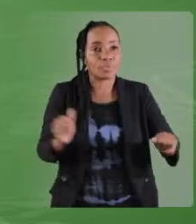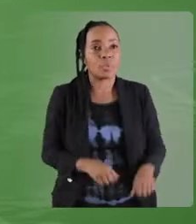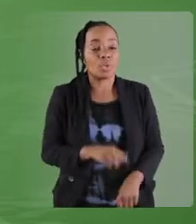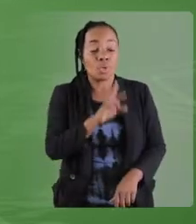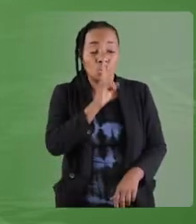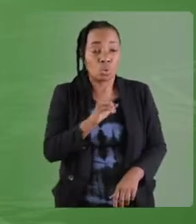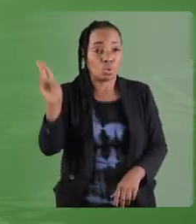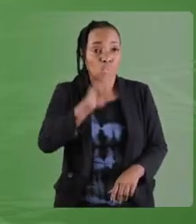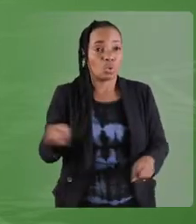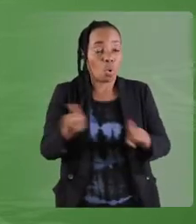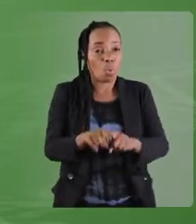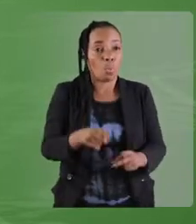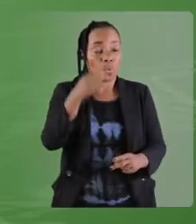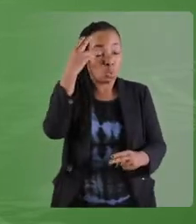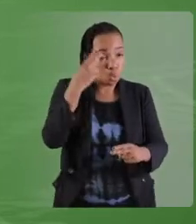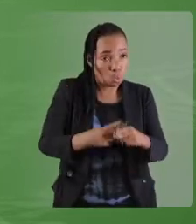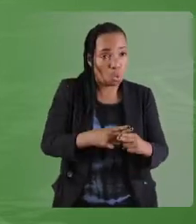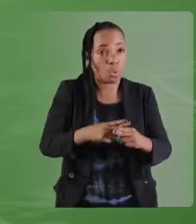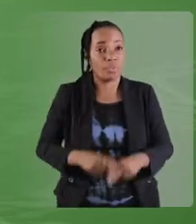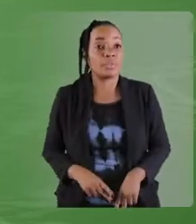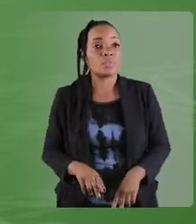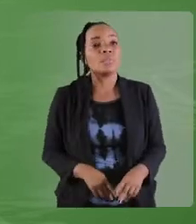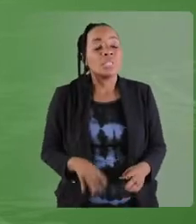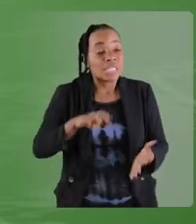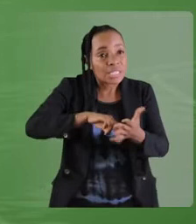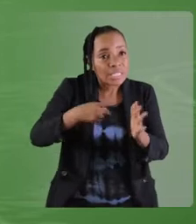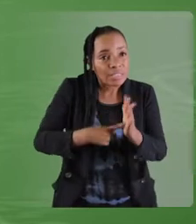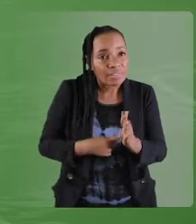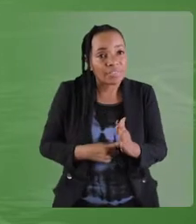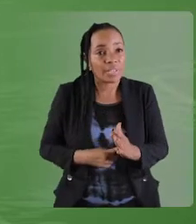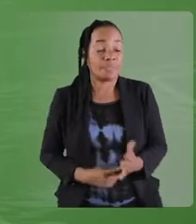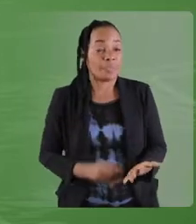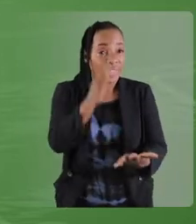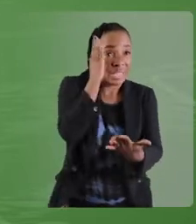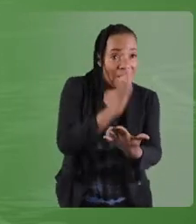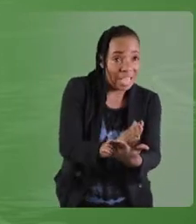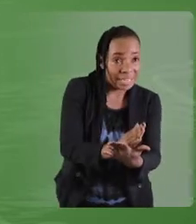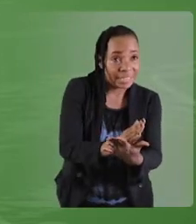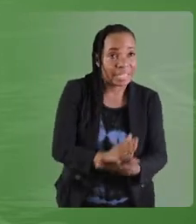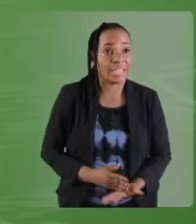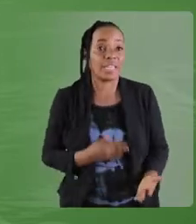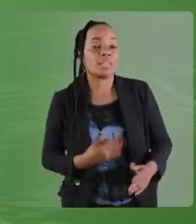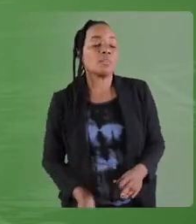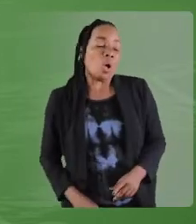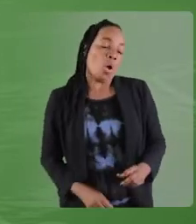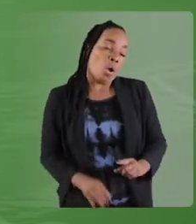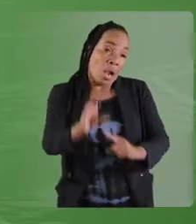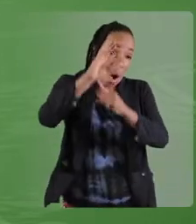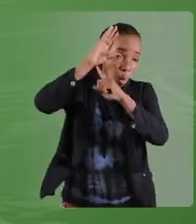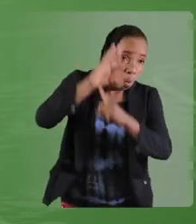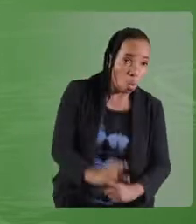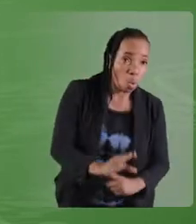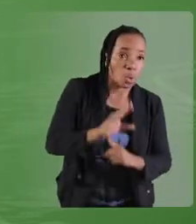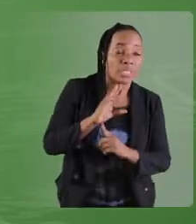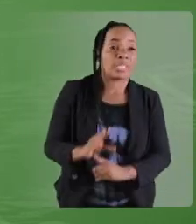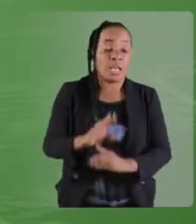substantifs, c'est-à-dire des noms, des notions, qui visent à mettre fin, d'une part, à un ordre